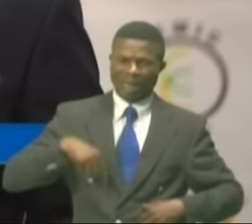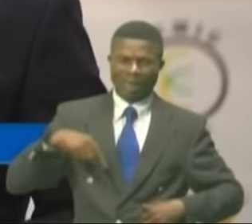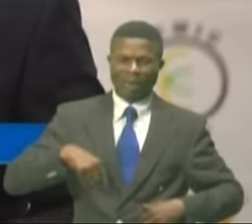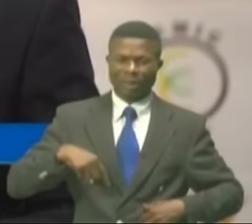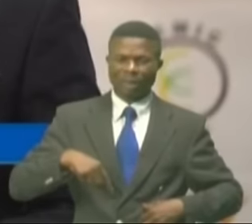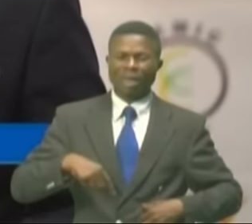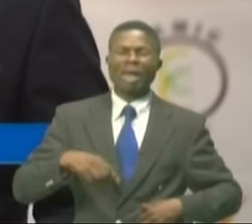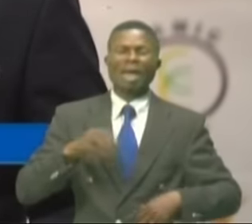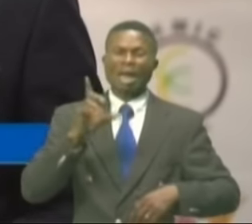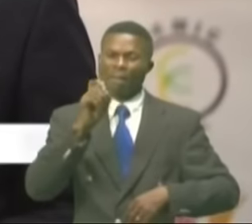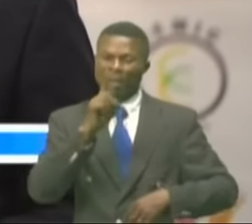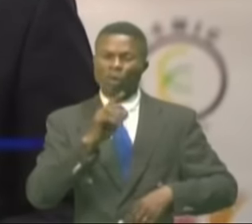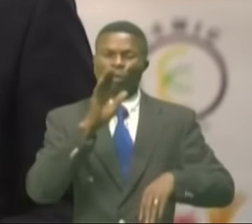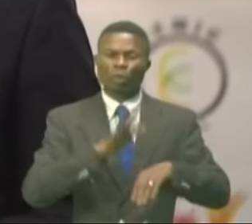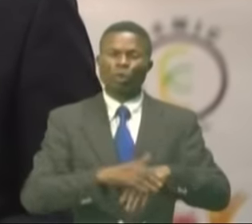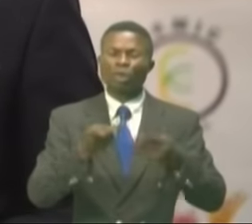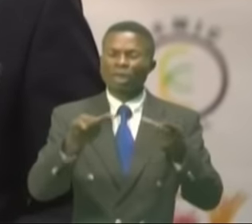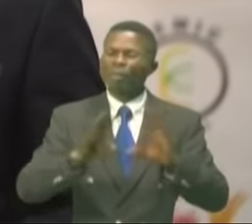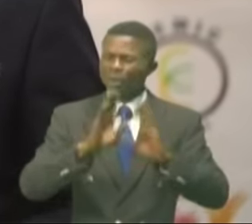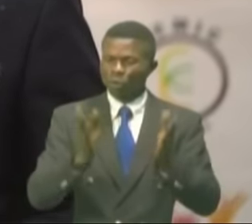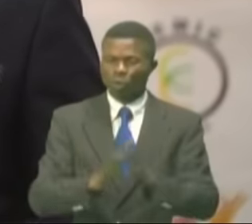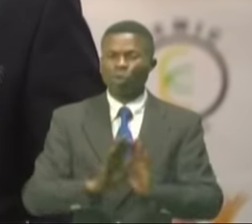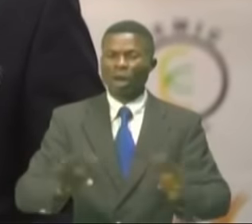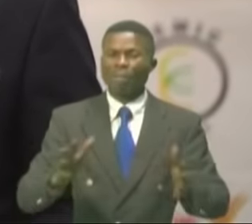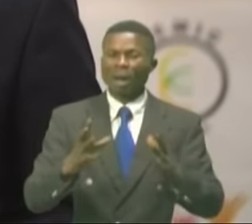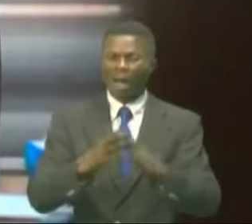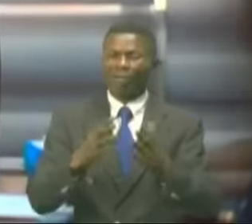ou bien que ce soit, tout le corps. Alors,